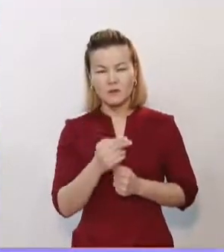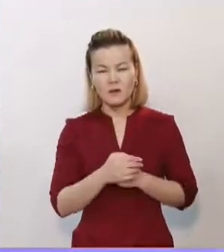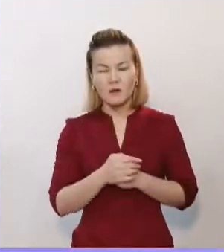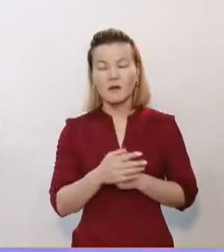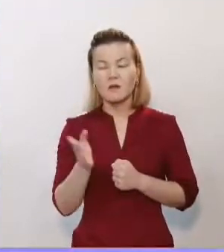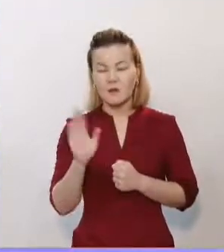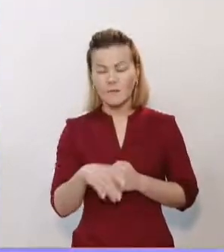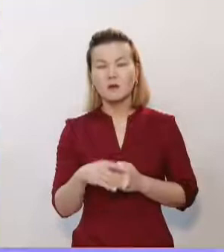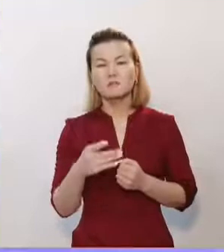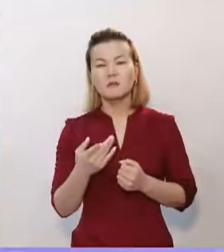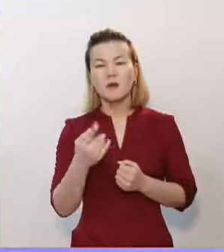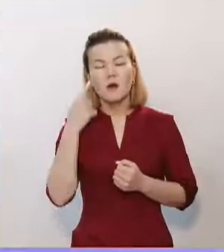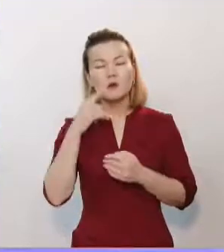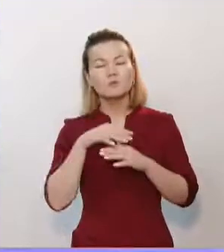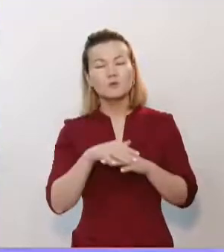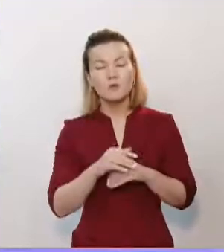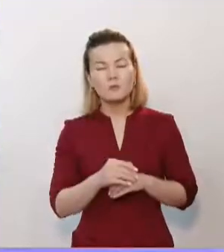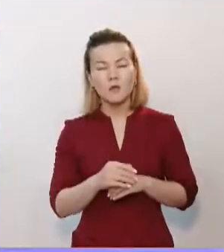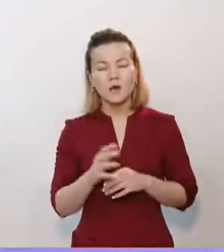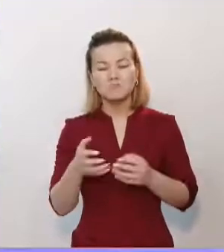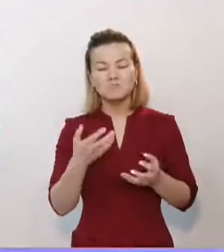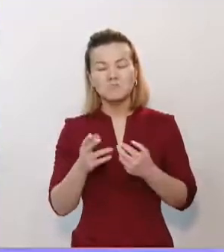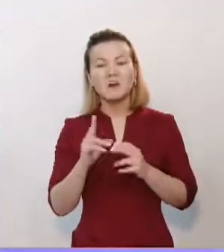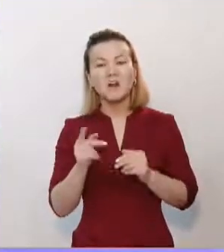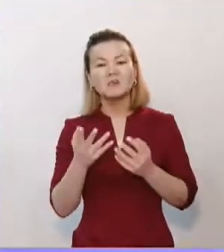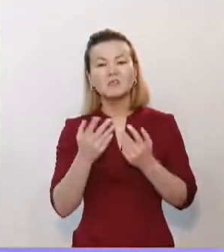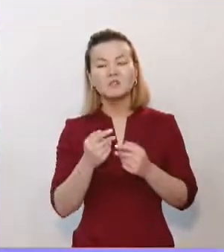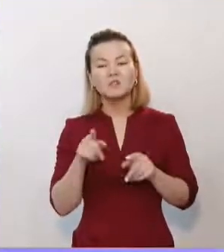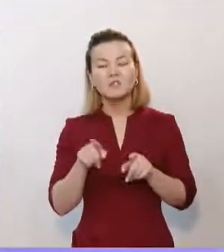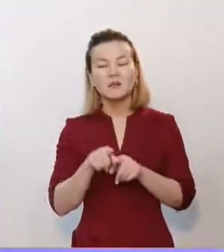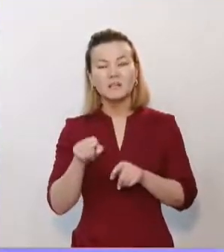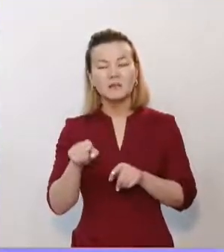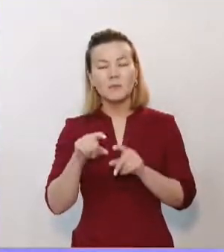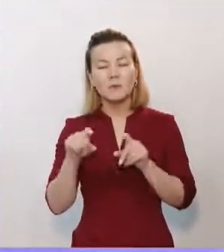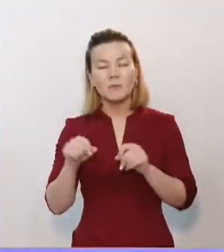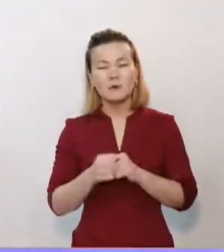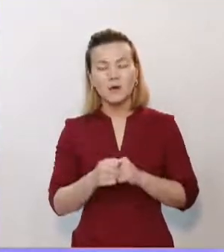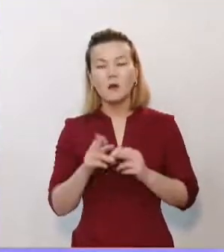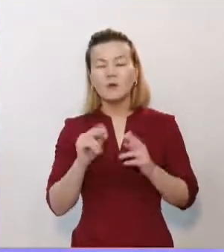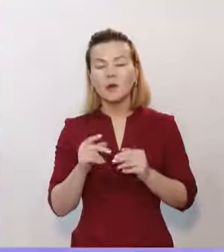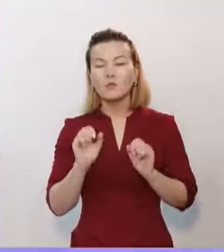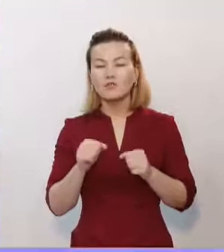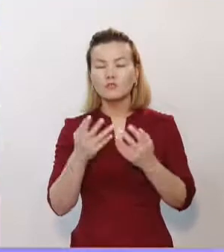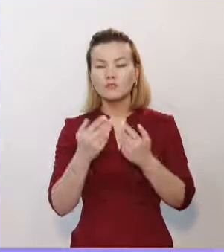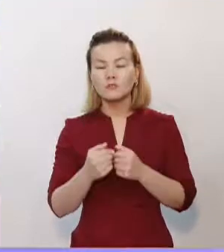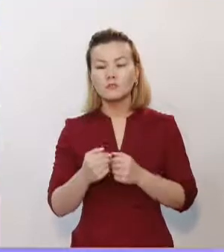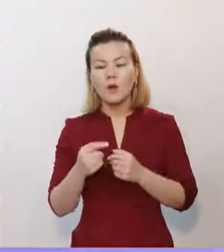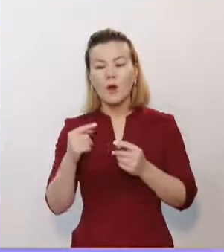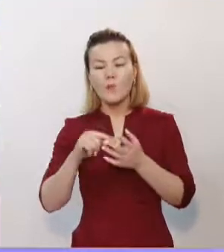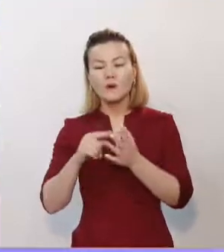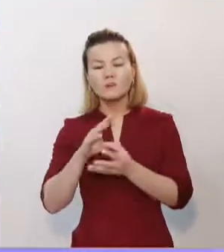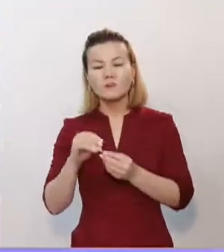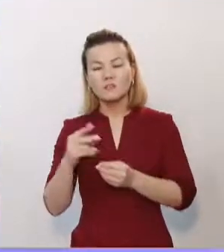Давайте разберемся, как решаются такие примеры. Как можно вычислить произведение